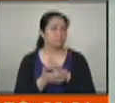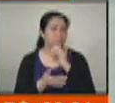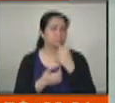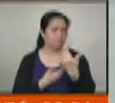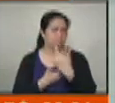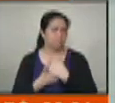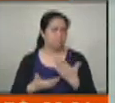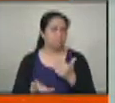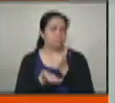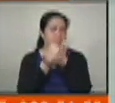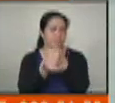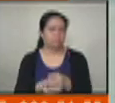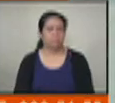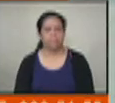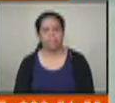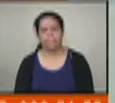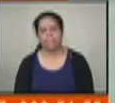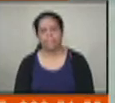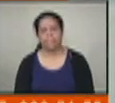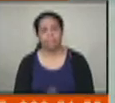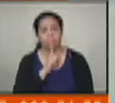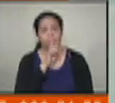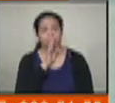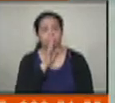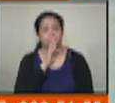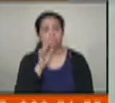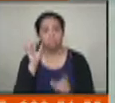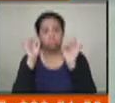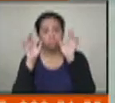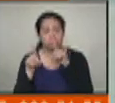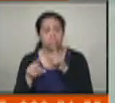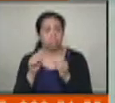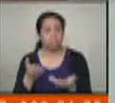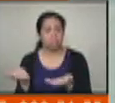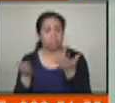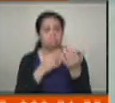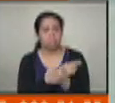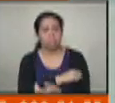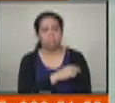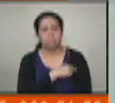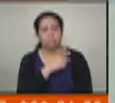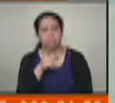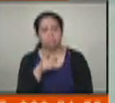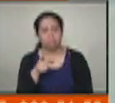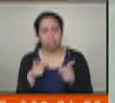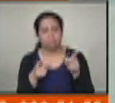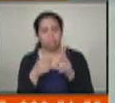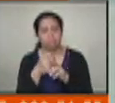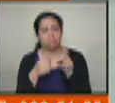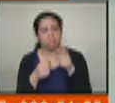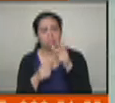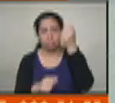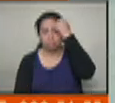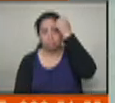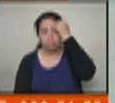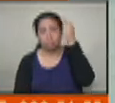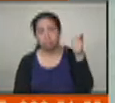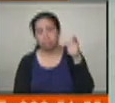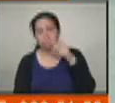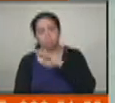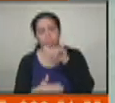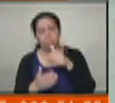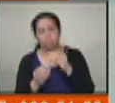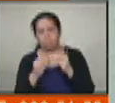ka, pumunta ka rito, tutulungan kita. At yung nagsabi sa iyo na mapapahamak ka pag dinala mo sa ospital, yung biktima, bobo yun, chairman,